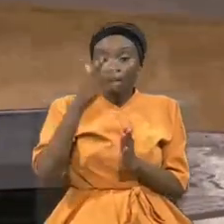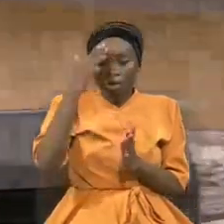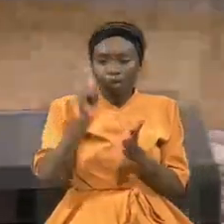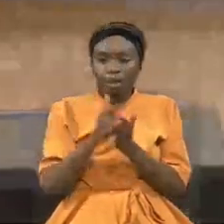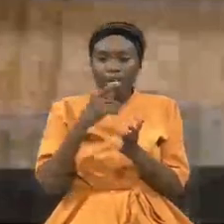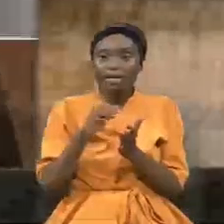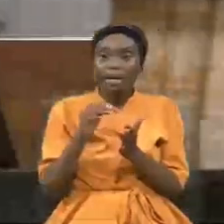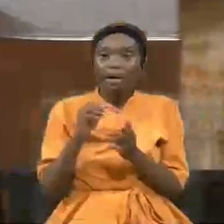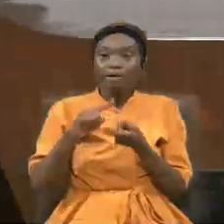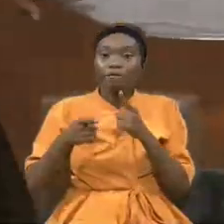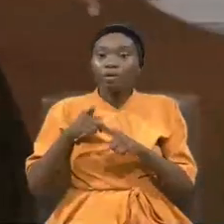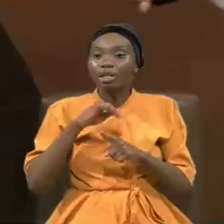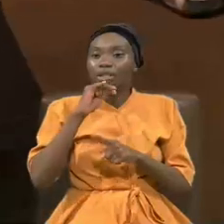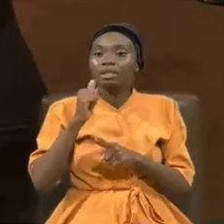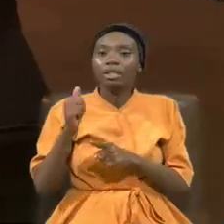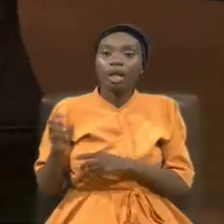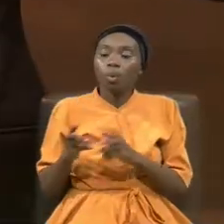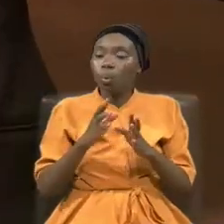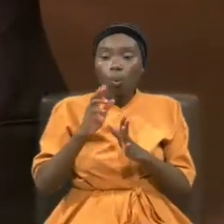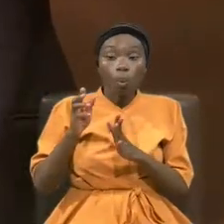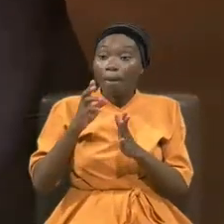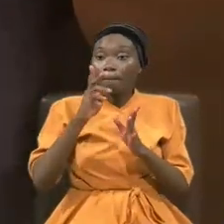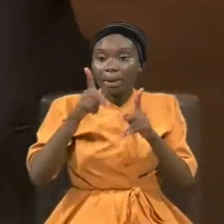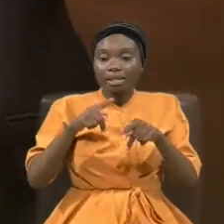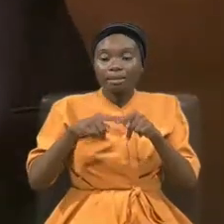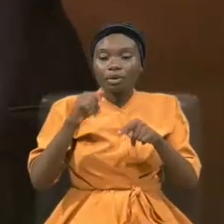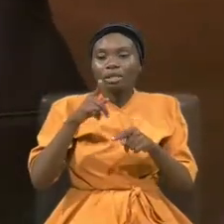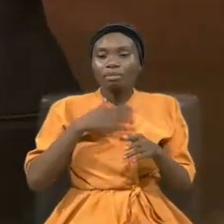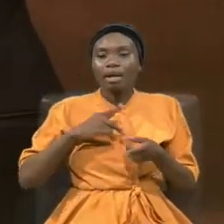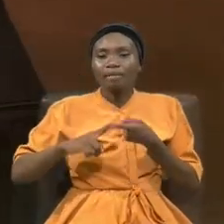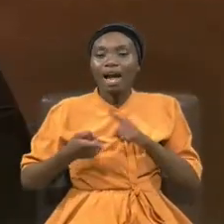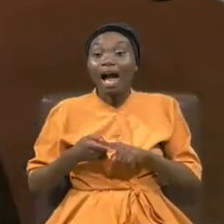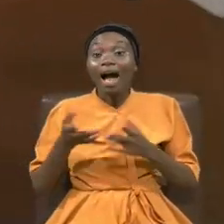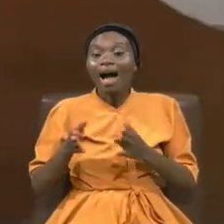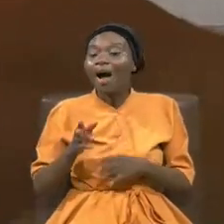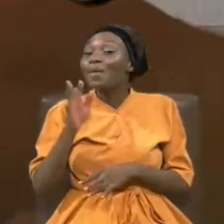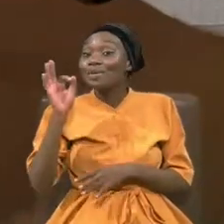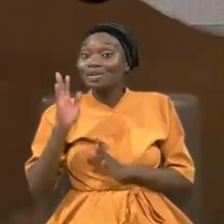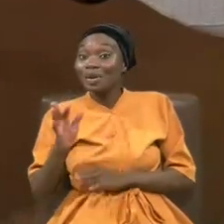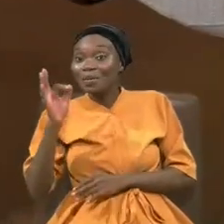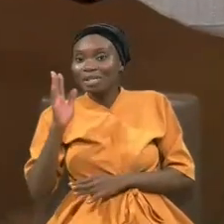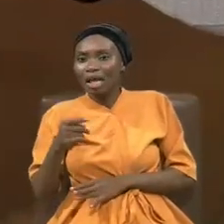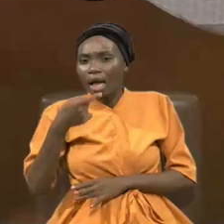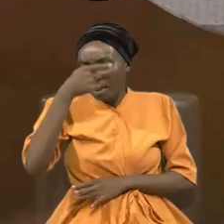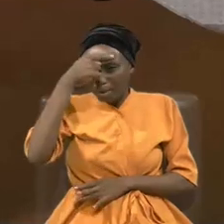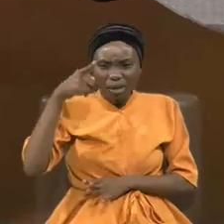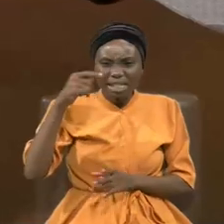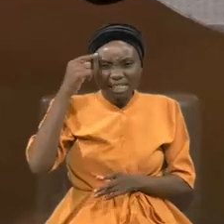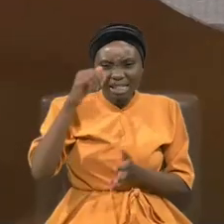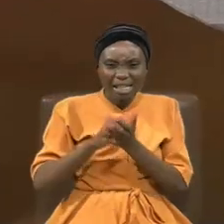un adultère, un fornicateur. Il sait que son ami est un récalcitrant. Il dit qu'il est mon ami. Il dit que pasteur, parce qu'il croit